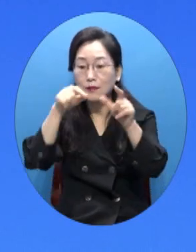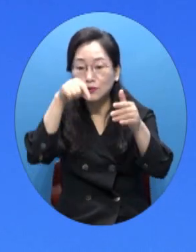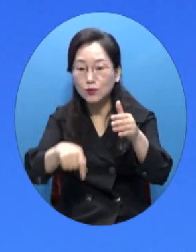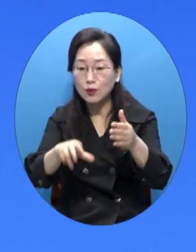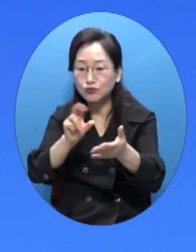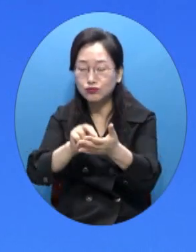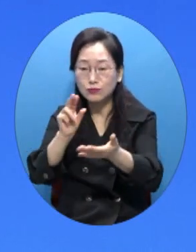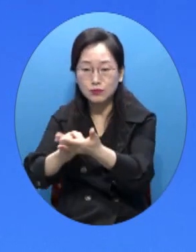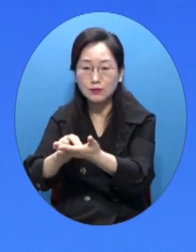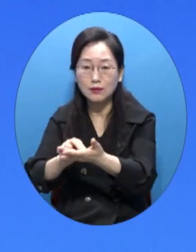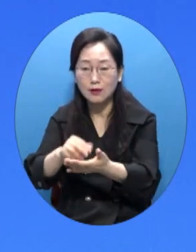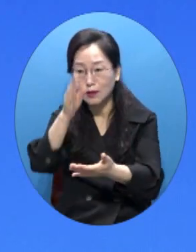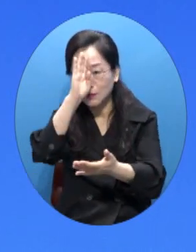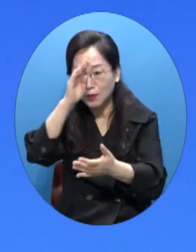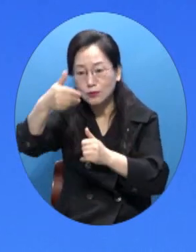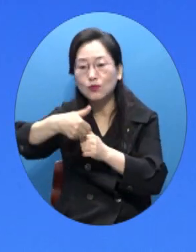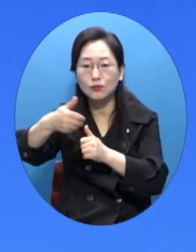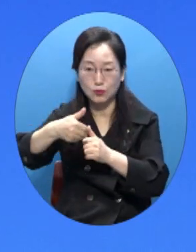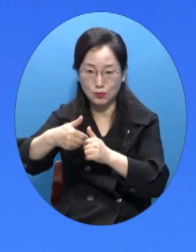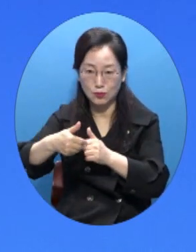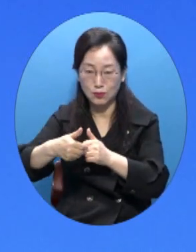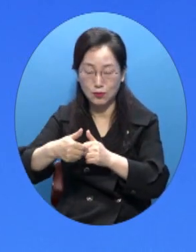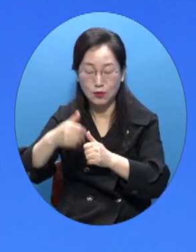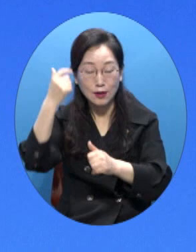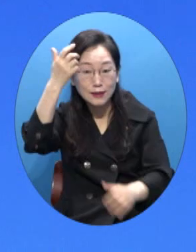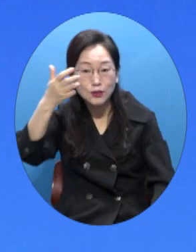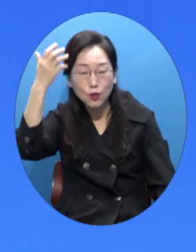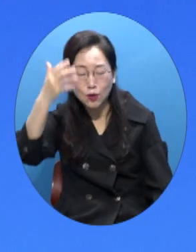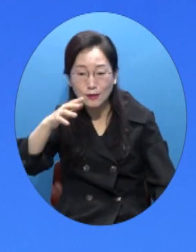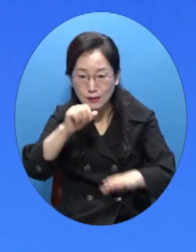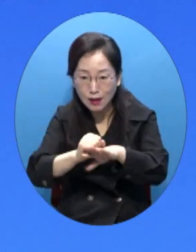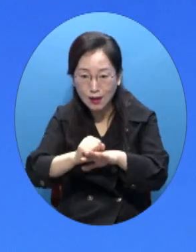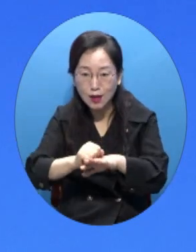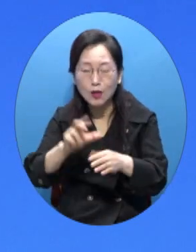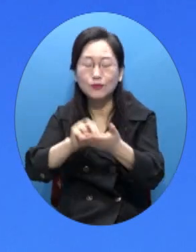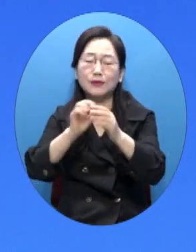문제를 가져오고 병을 가져다 주는데 영혼이 잘 돼야 이 문제가